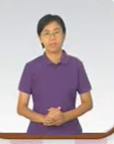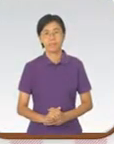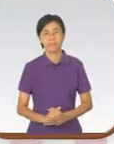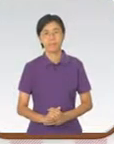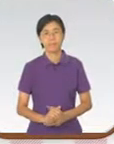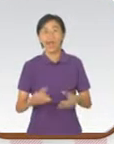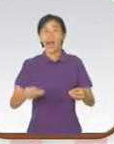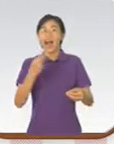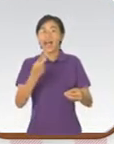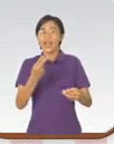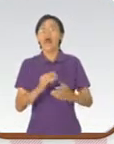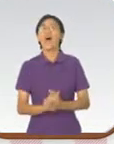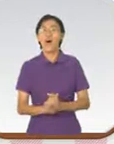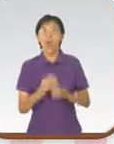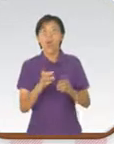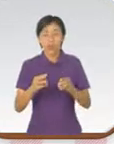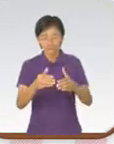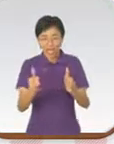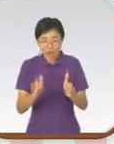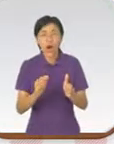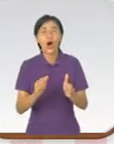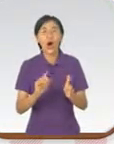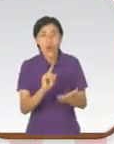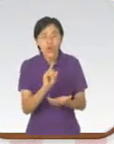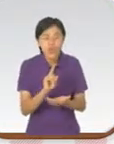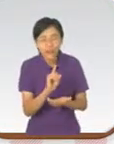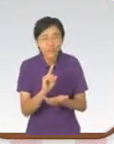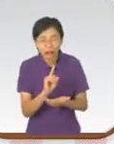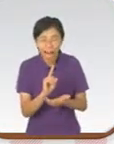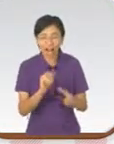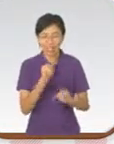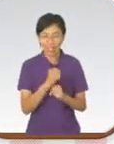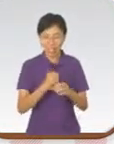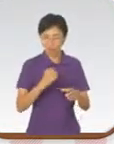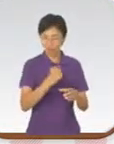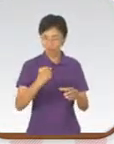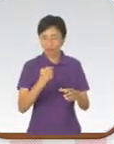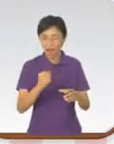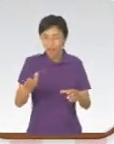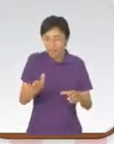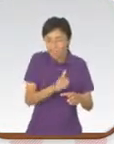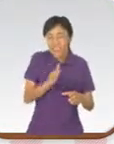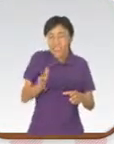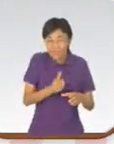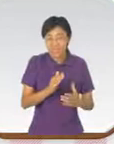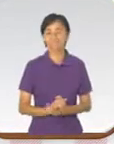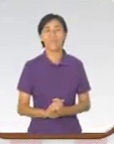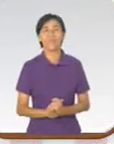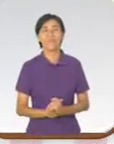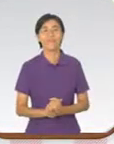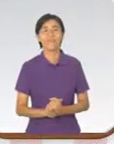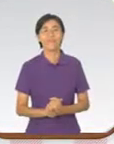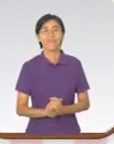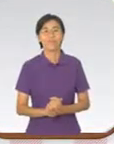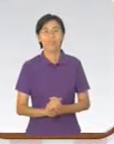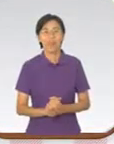รื่องราวของการตกแต่งหน้าเค้กที่อาจารย์นำมาฝากกันในวันนี้นะครับวิธีการแรกก็คือใช้ไวช็อกนะครับแล้วก็ปาดหน้าเ